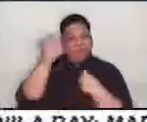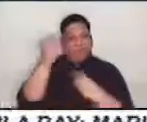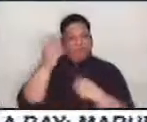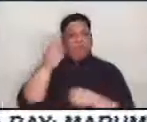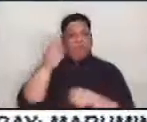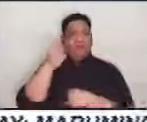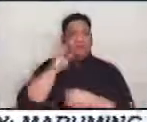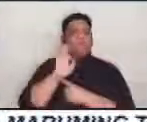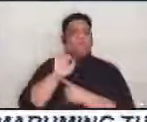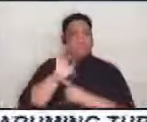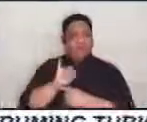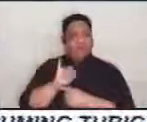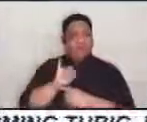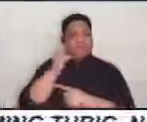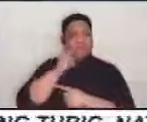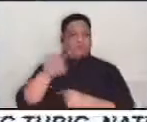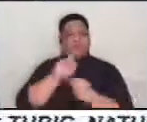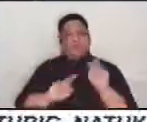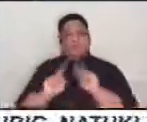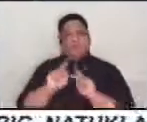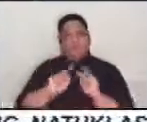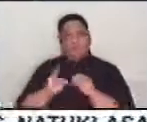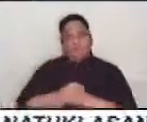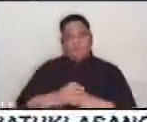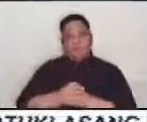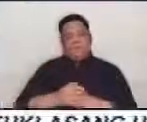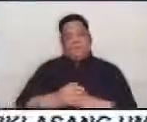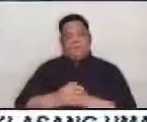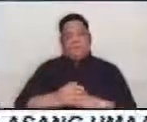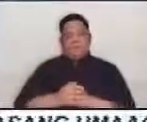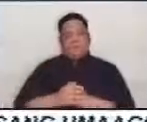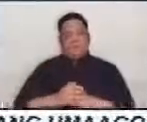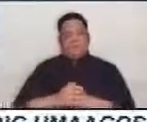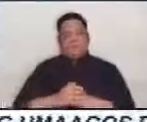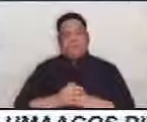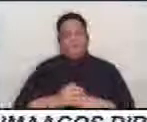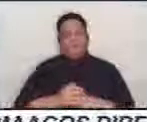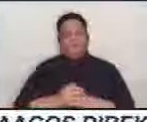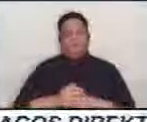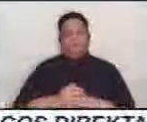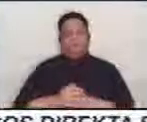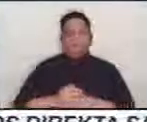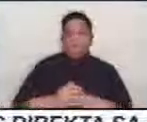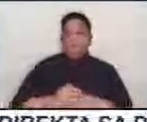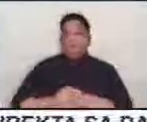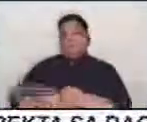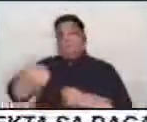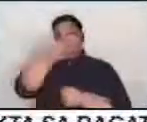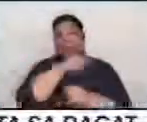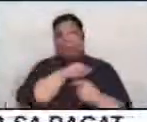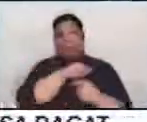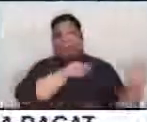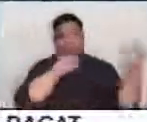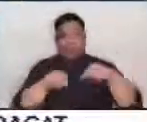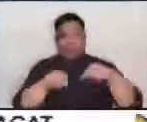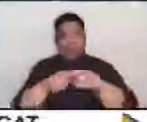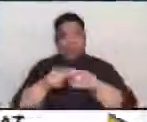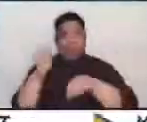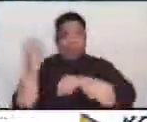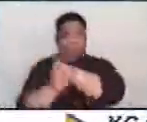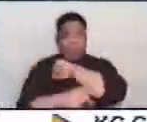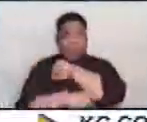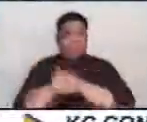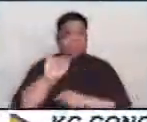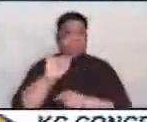ng drive-thru testing dito sa aking kinatatawian. Bukod dito ay nagbukas din muli ang walk-in testing centers kagaya ng GAT